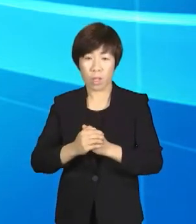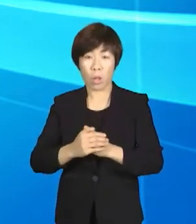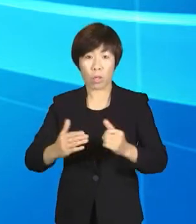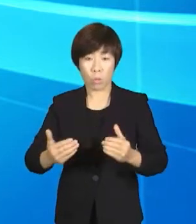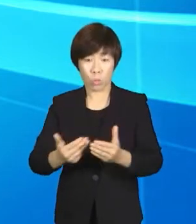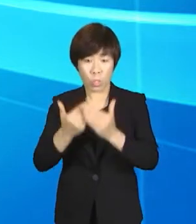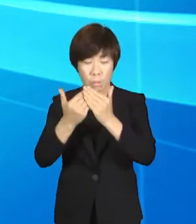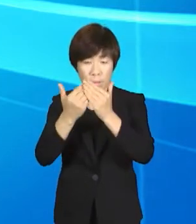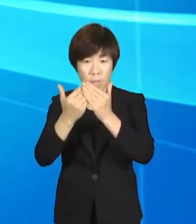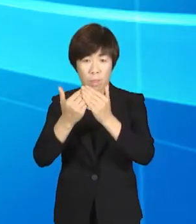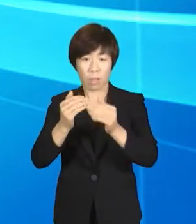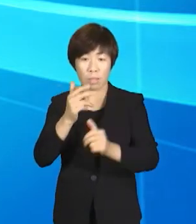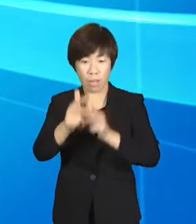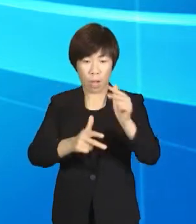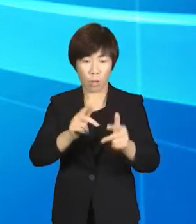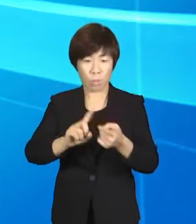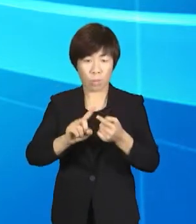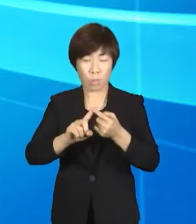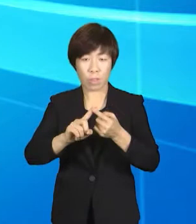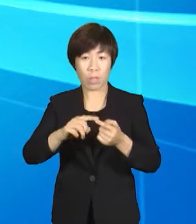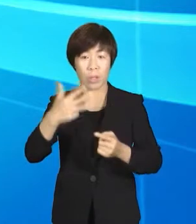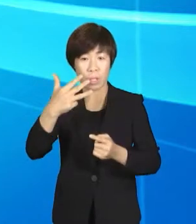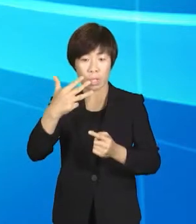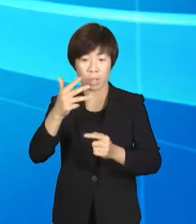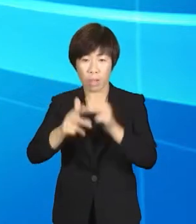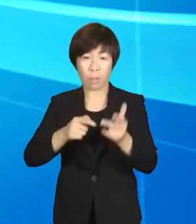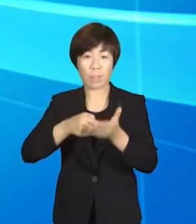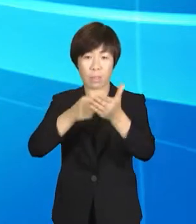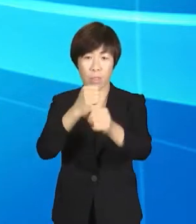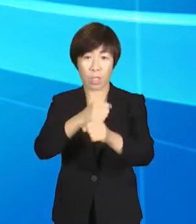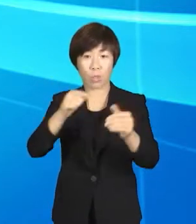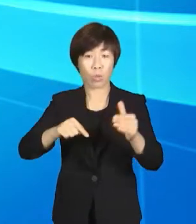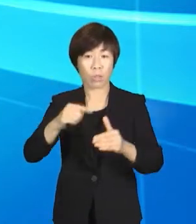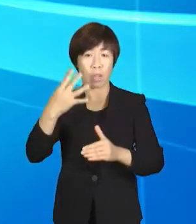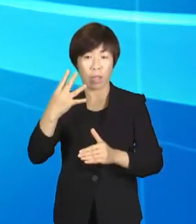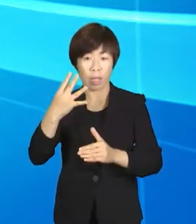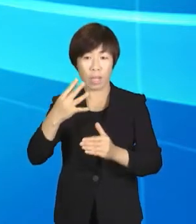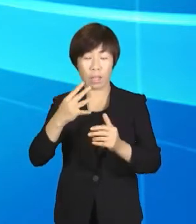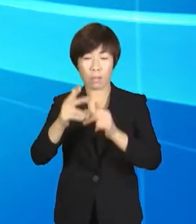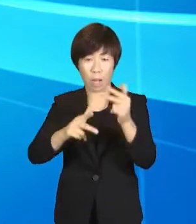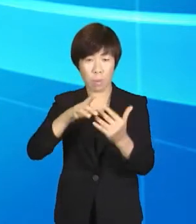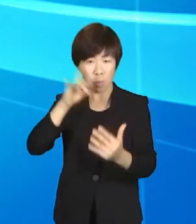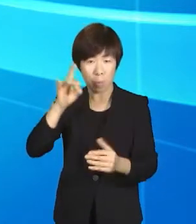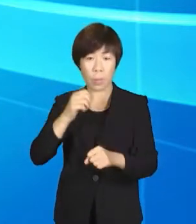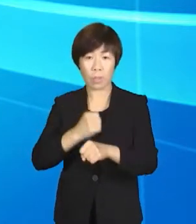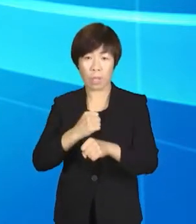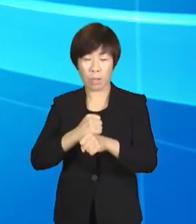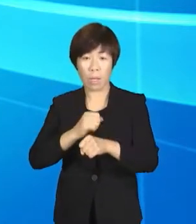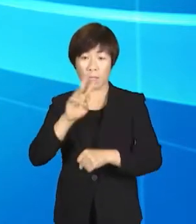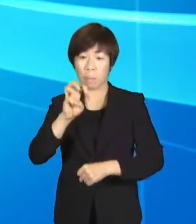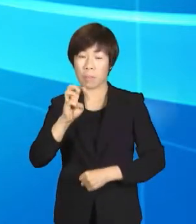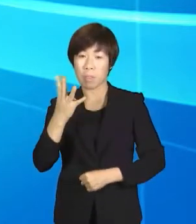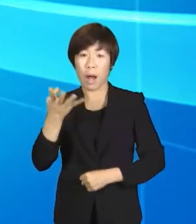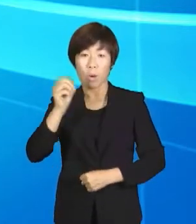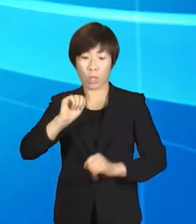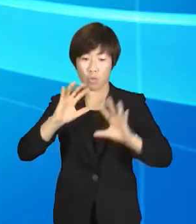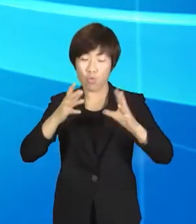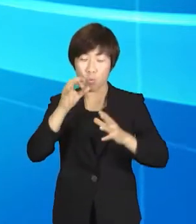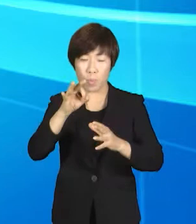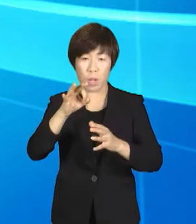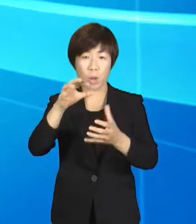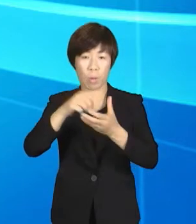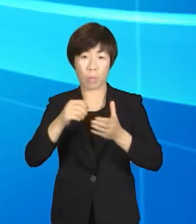공모에 8개 사업을 응모해 4개 사업이 선정되면서 국비 총 34억 원을 확보했습니다. 선정